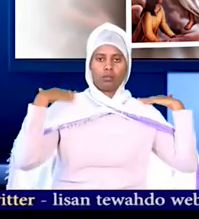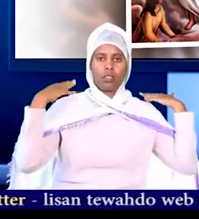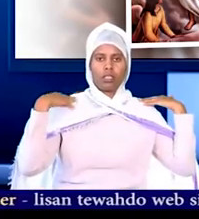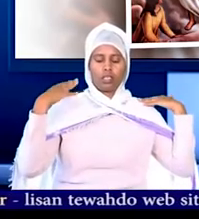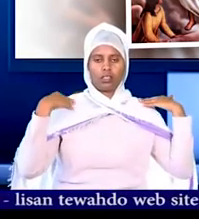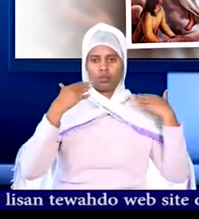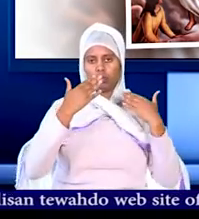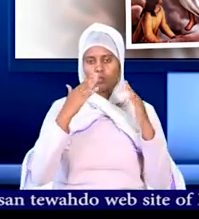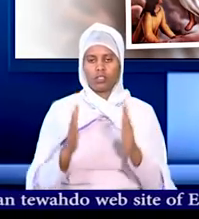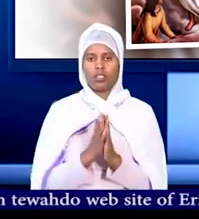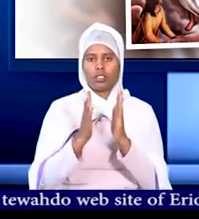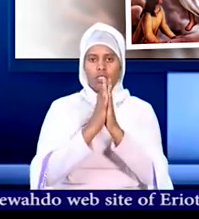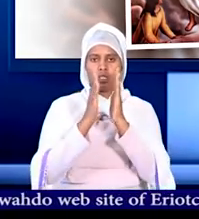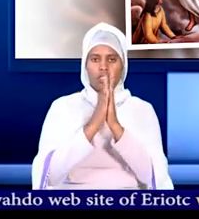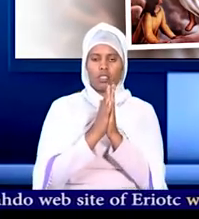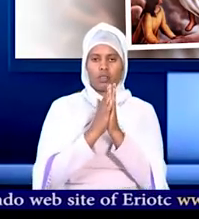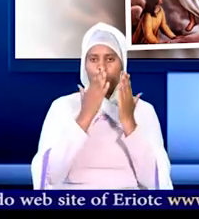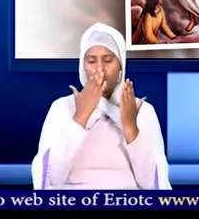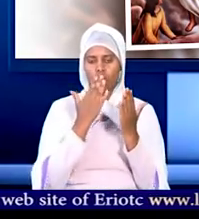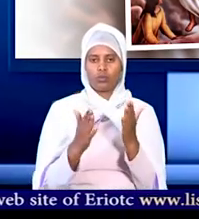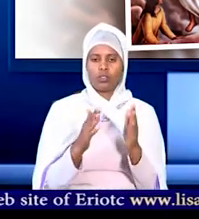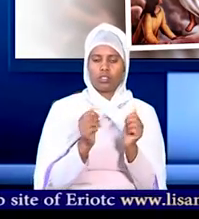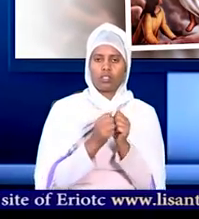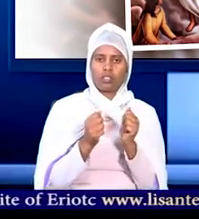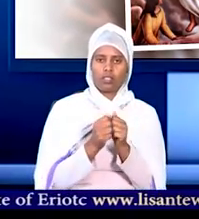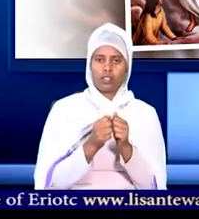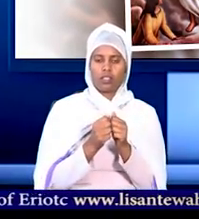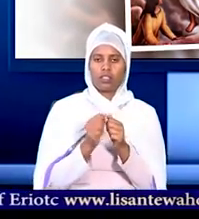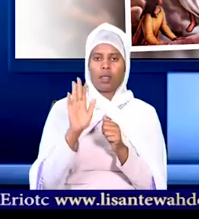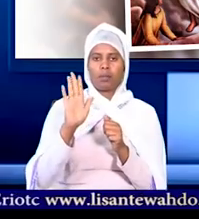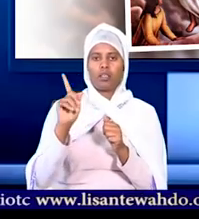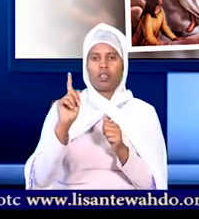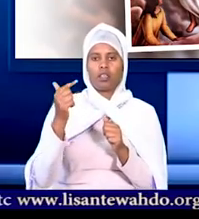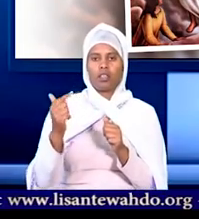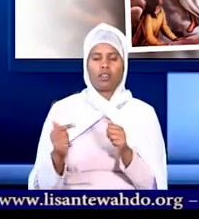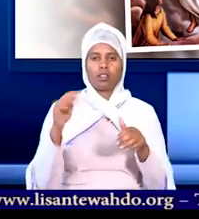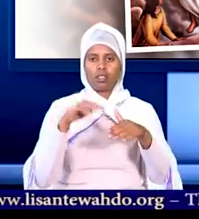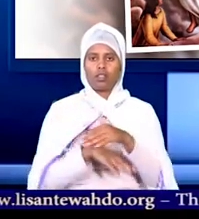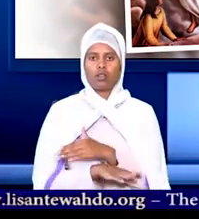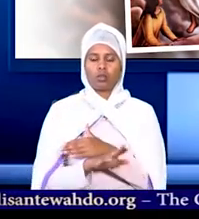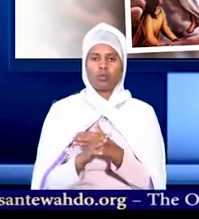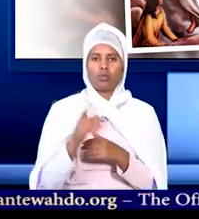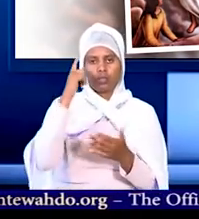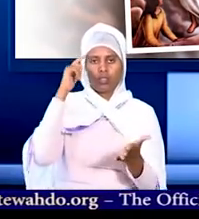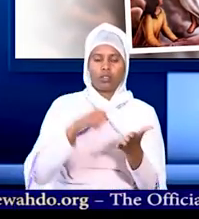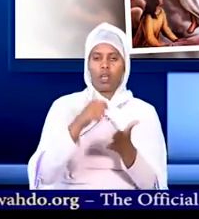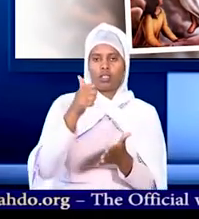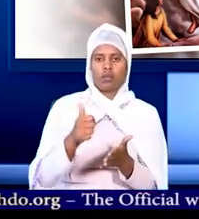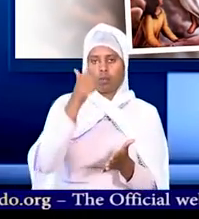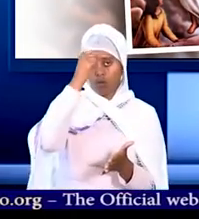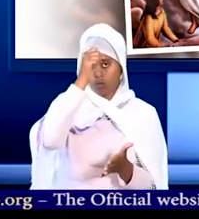ኣልቢሱ ብሓጎስ መላእክትን ብእልልታ መላእክትን ብእምብልታ መላእክትን ናብ ገነት